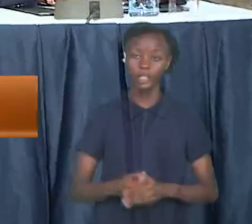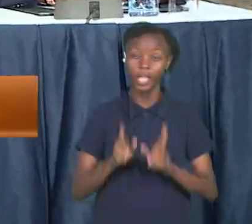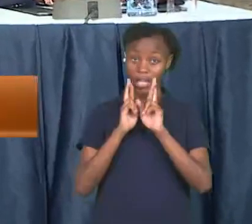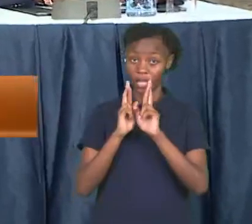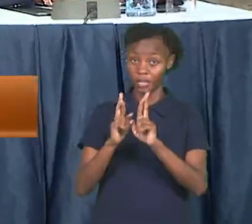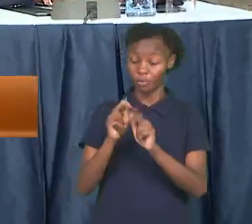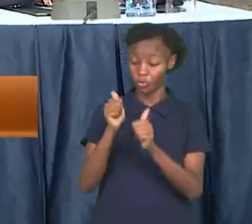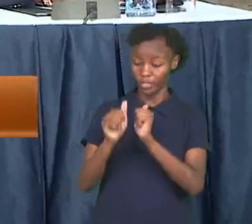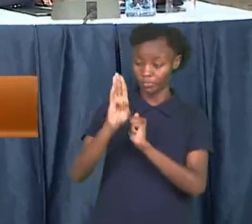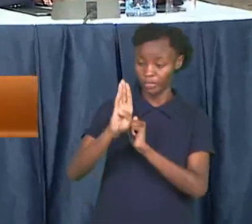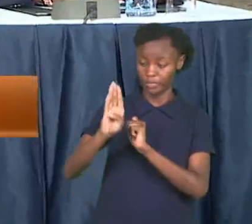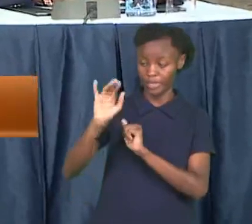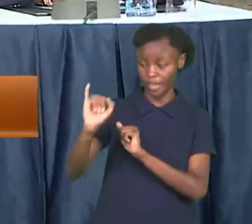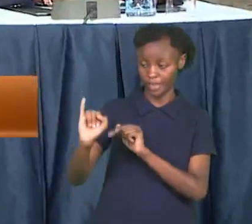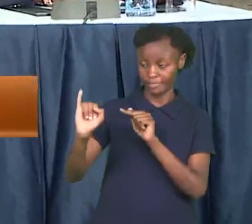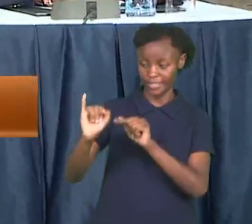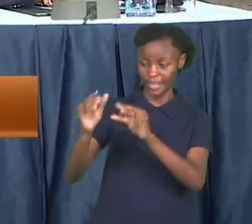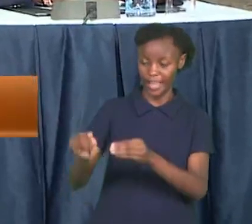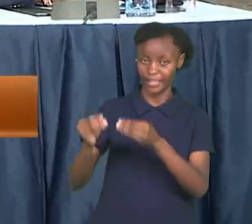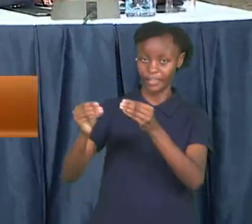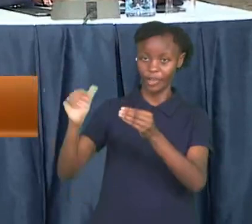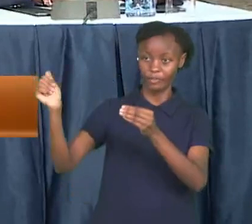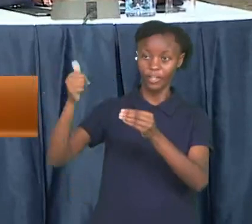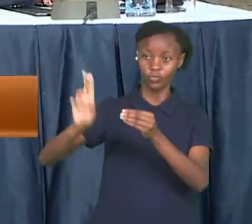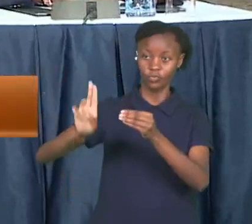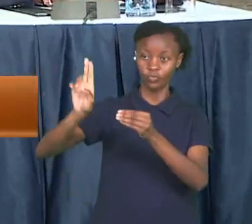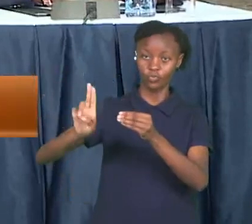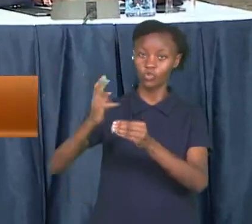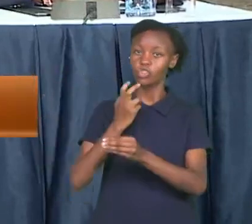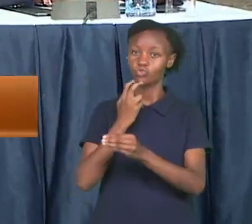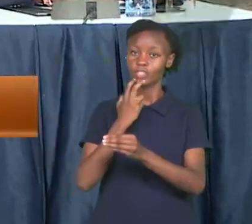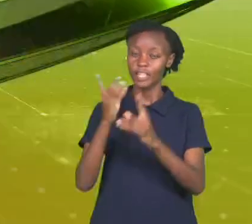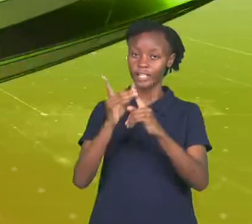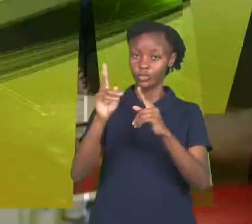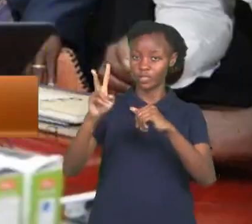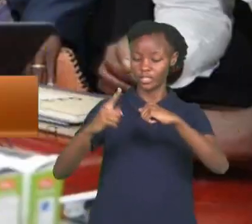Ripoti ya BBI kuwasilishwa kwa rais siku ya Jumanne 26 mwezi huu.